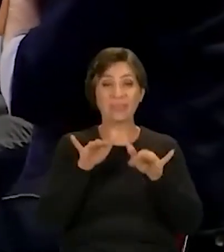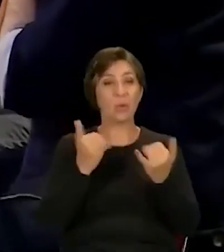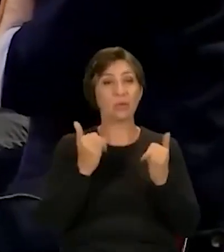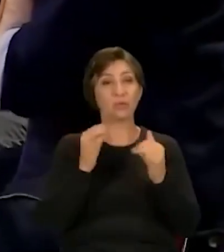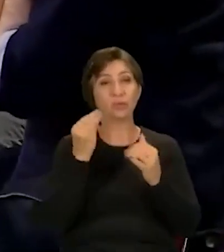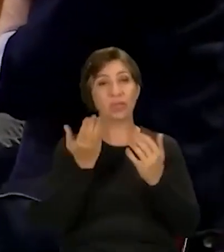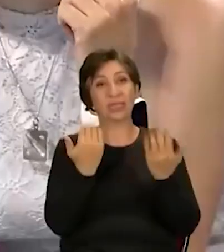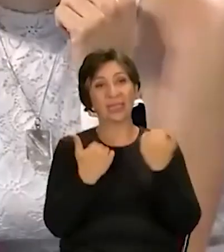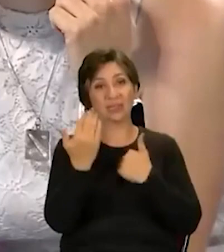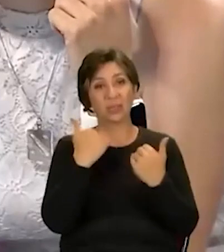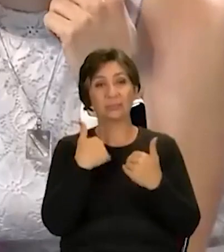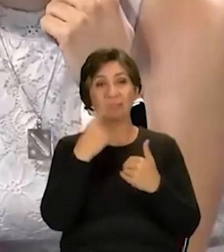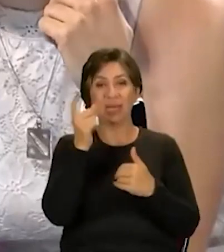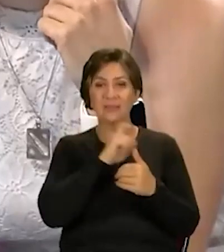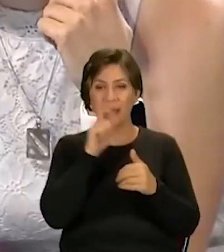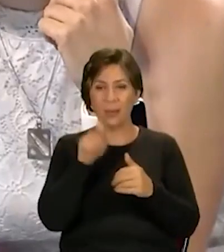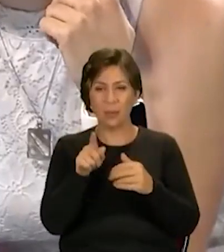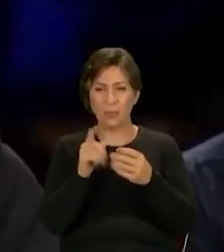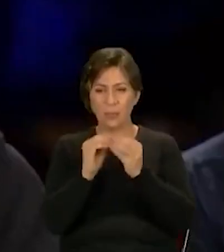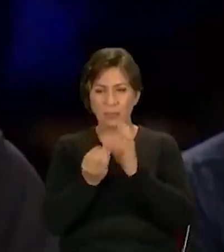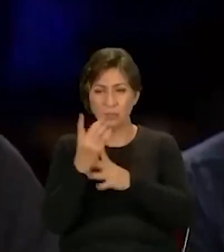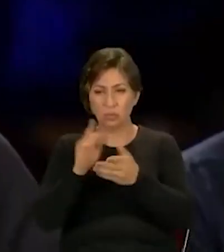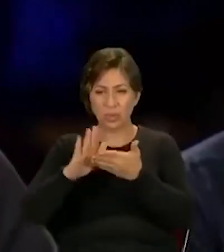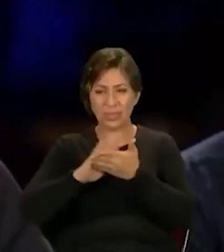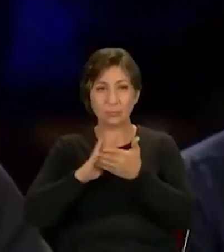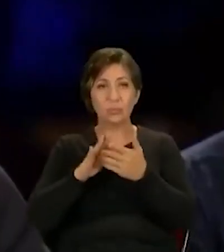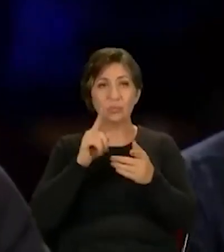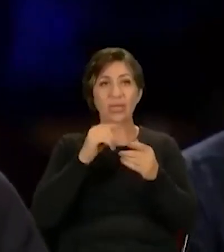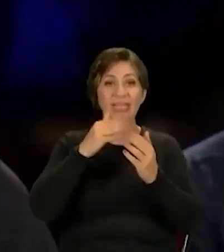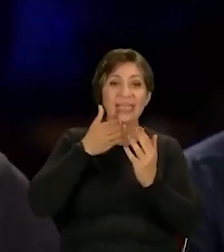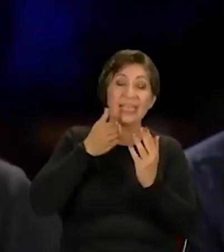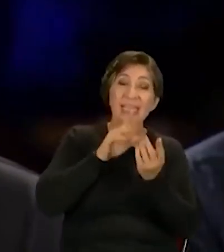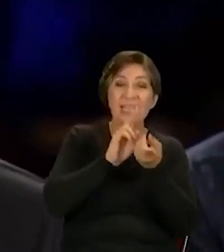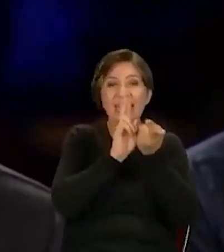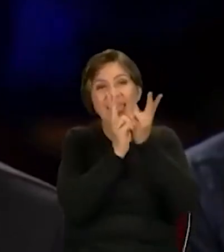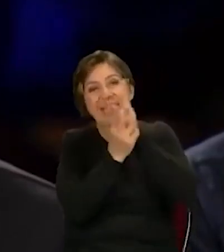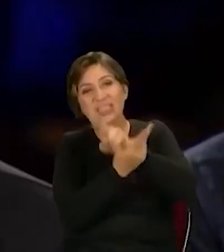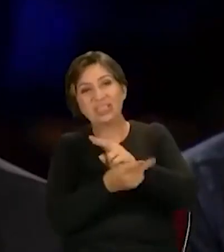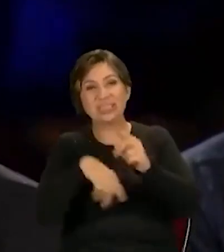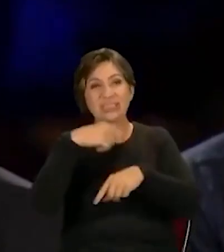oynayan çocuklardan. Diyecek ki biz bir arıza yaşadık, bunu onaralım. İşte o yüzden bunlar geçiş nesli. O